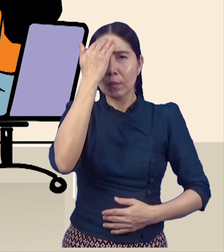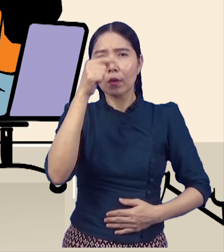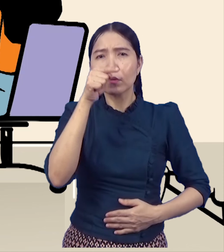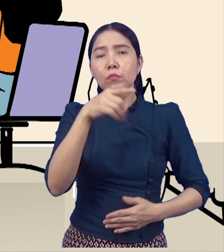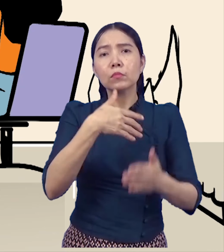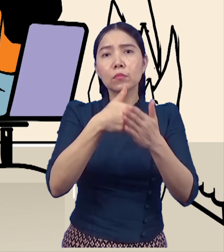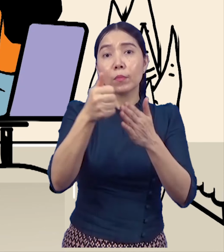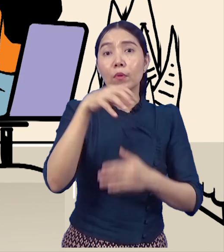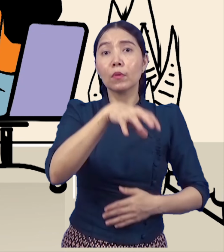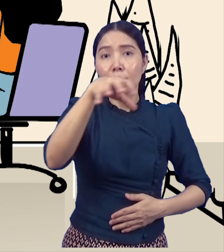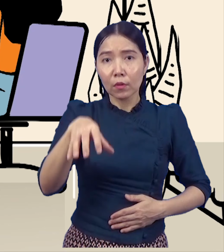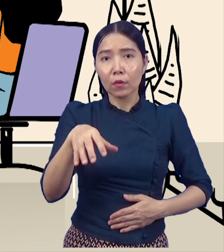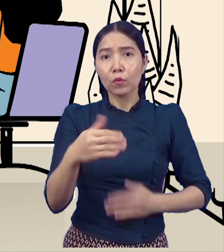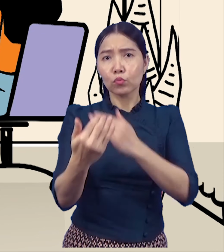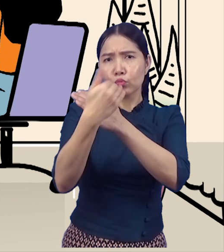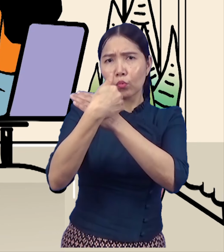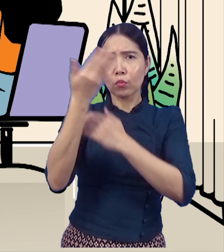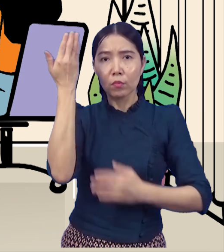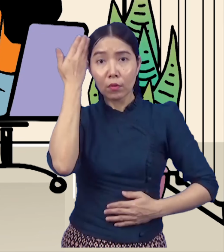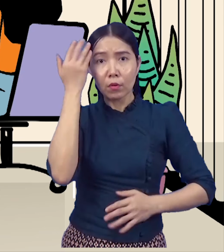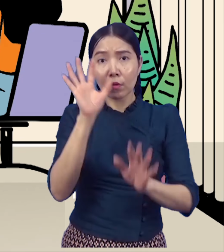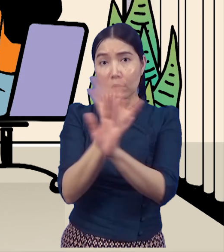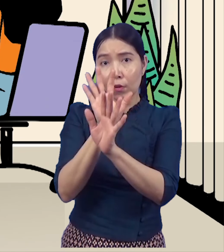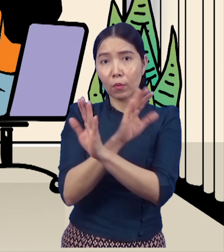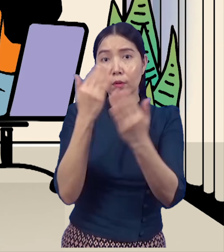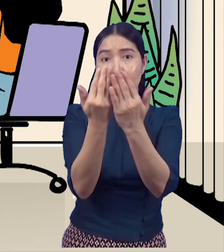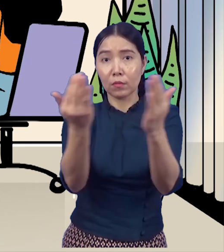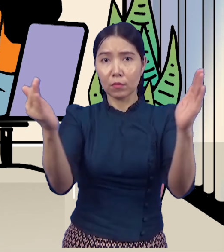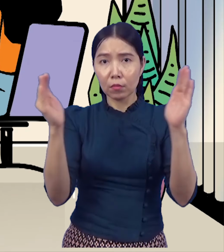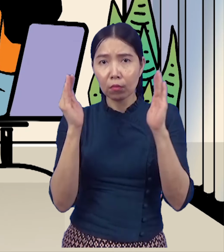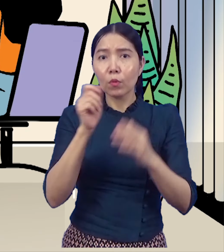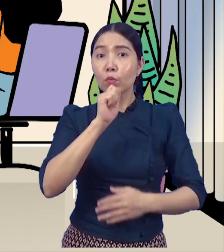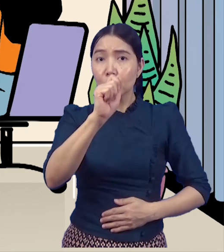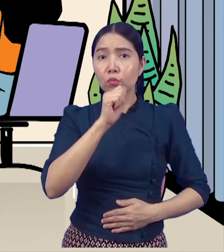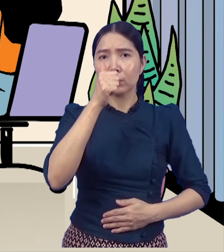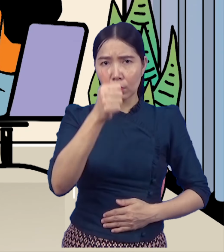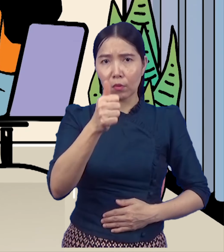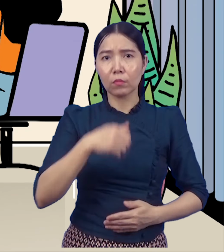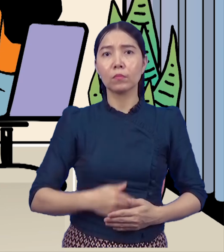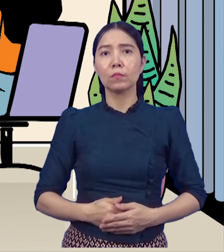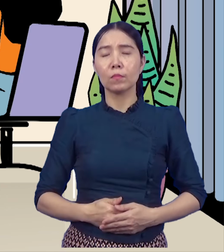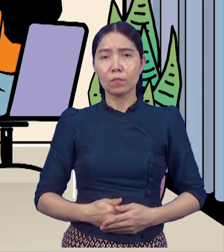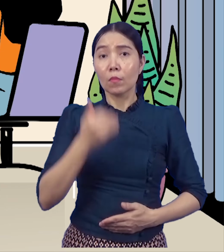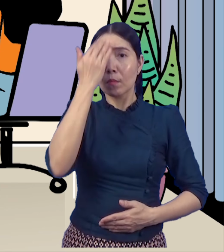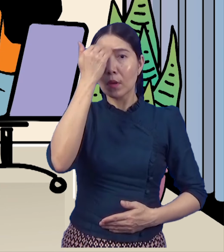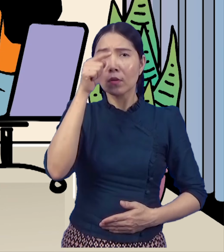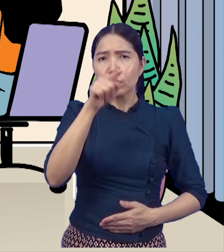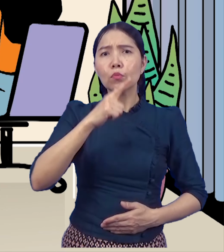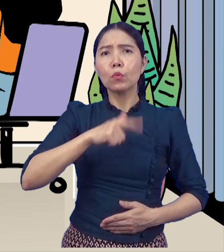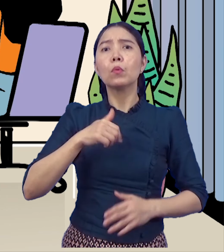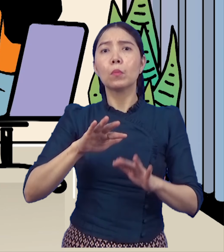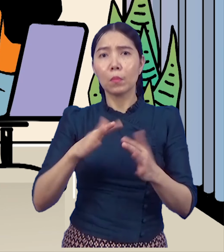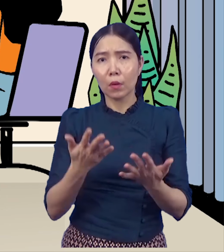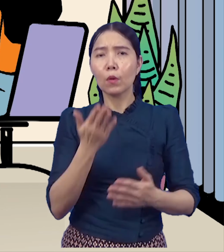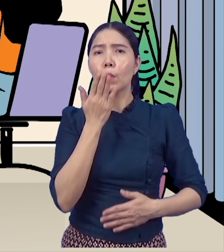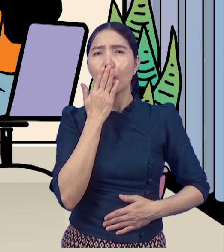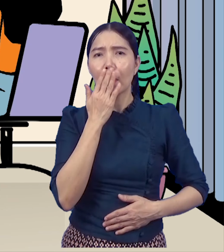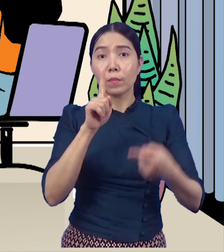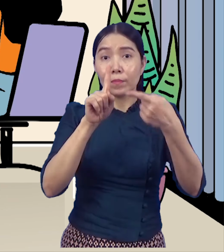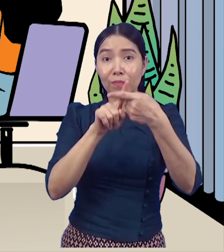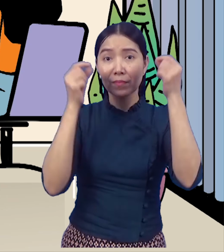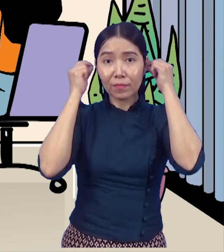မီးဖြစ်နေခြင်းအင်တာဗျူးမည်နေရာသည်လုံခြုံသောတည်တဲ့နေရာဖြစ်ခြင်းလွှဲပြောင်းညွှန်ပြနိုင်မည့်ဝန်ဆောင်မှုများ